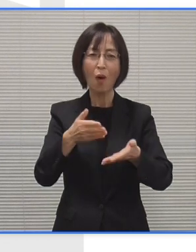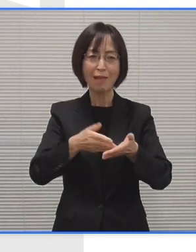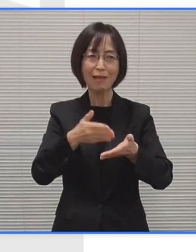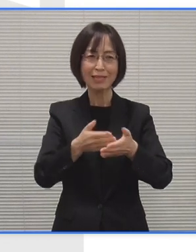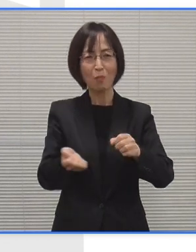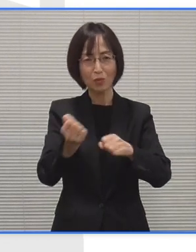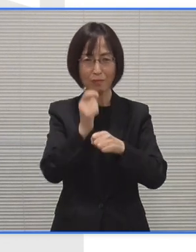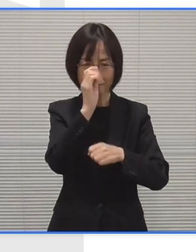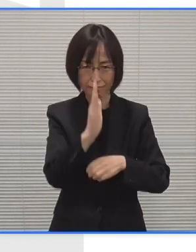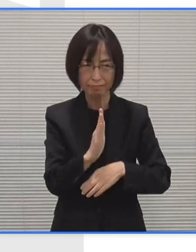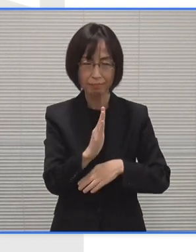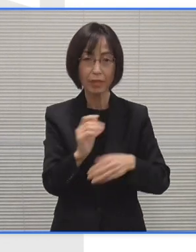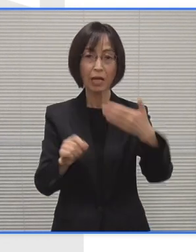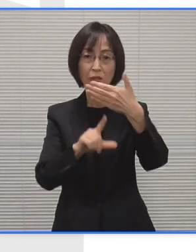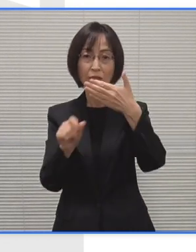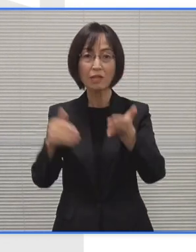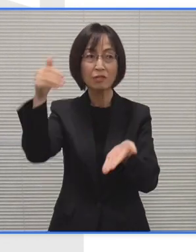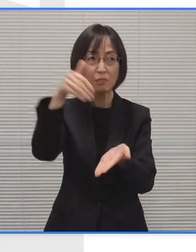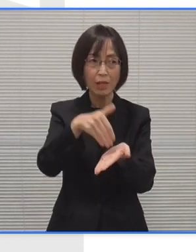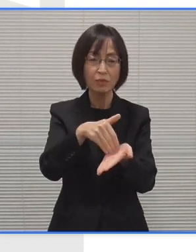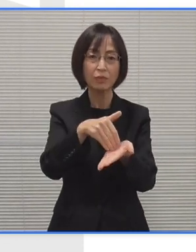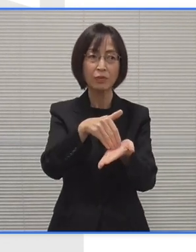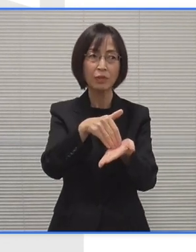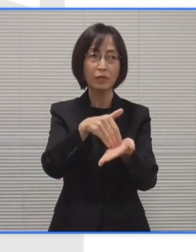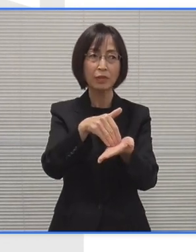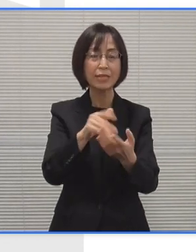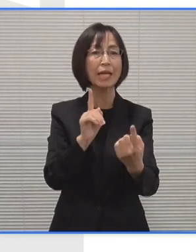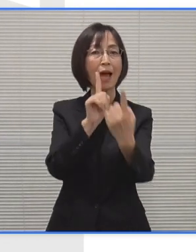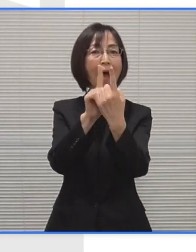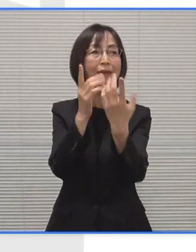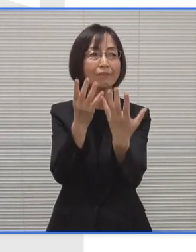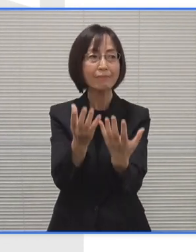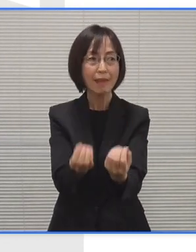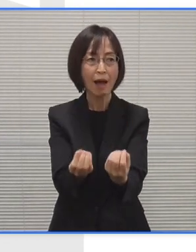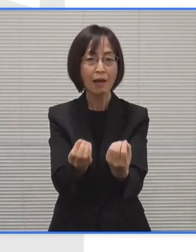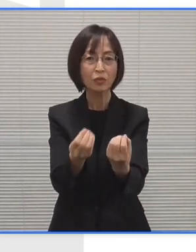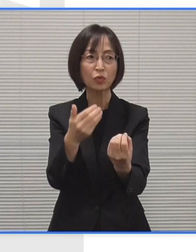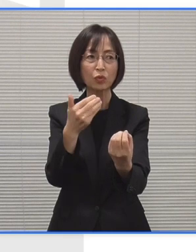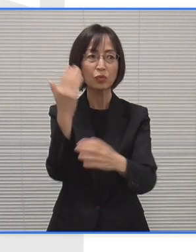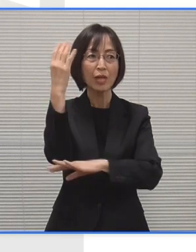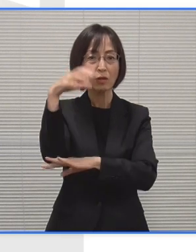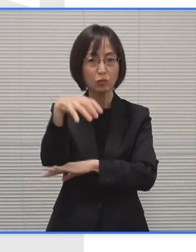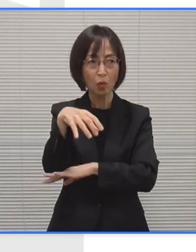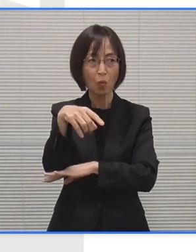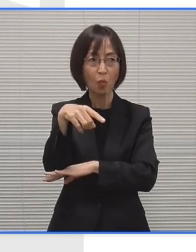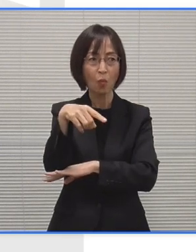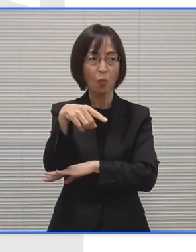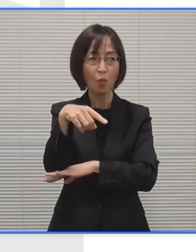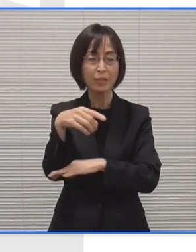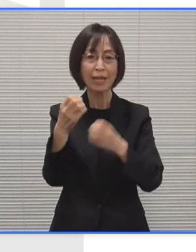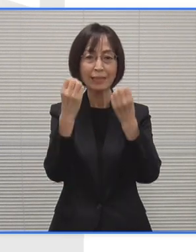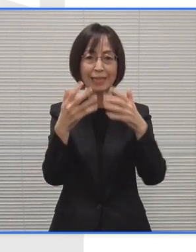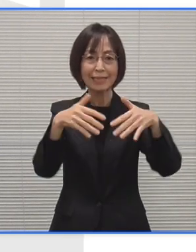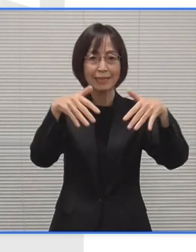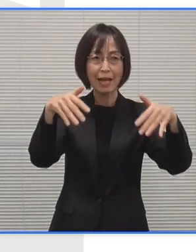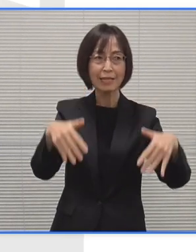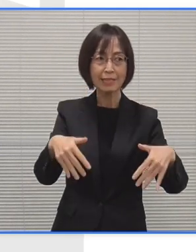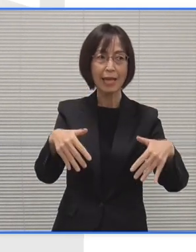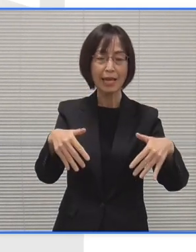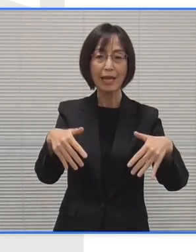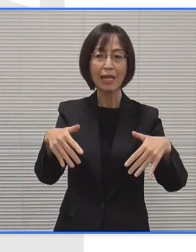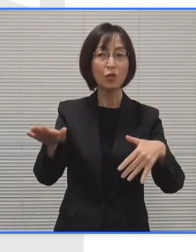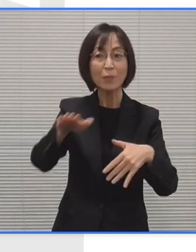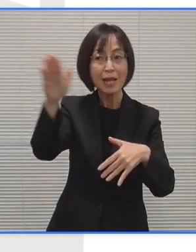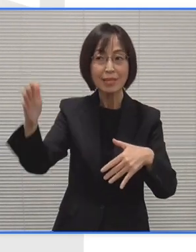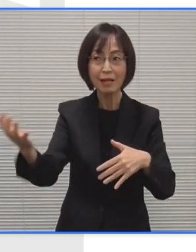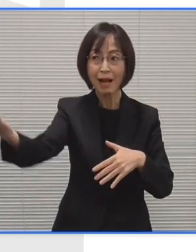、9月末頃に、お会いしたという、区役所の方に新体制の方々ご挨拶にいらっしゃ